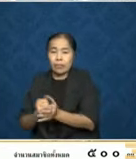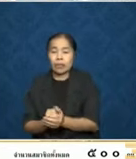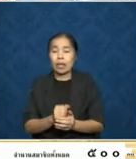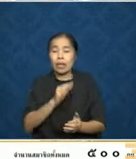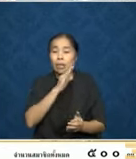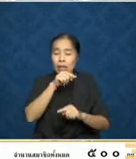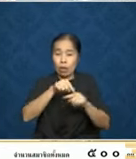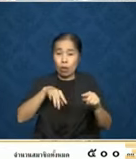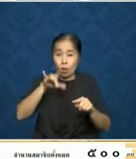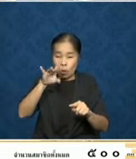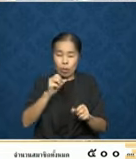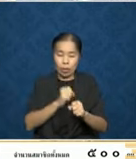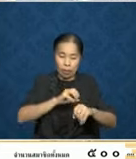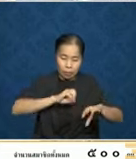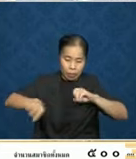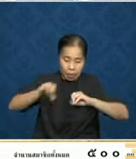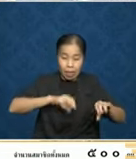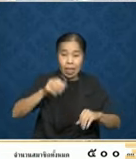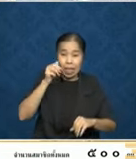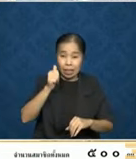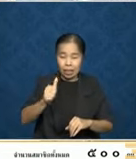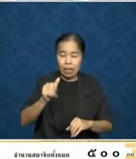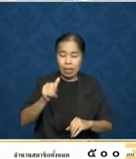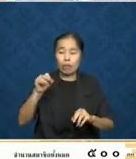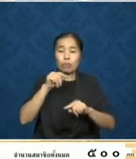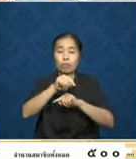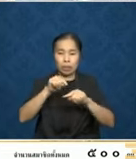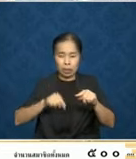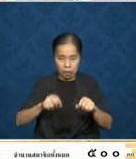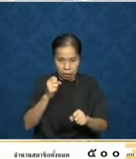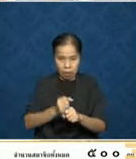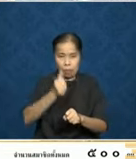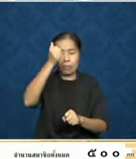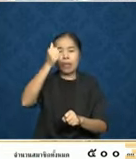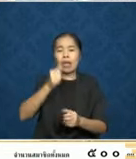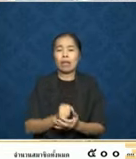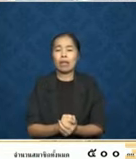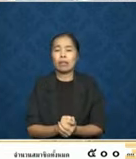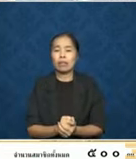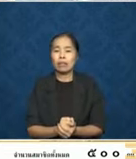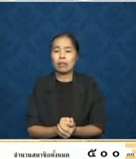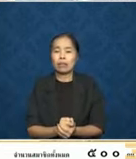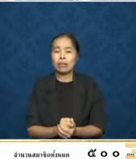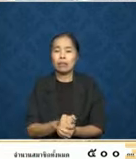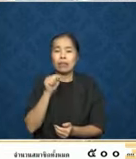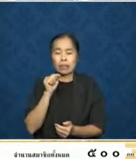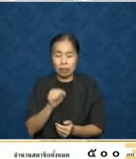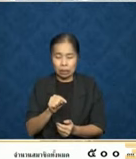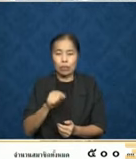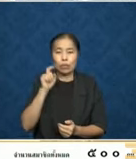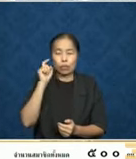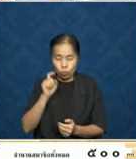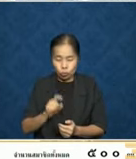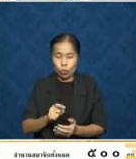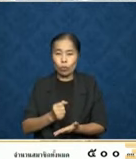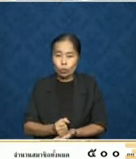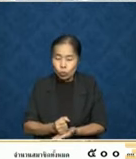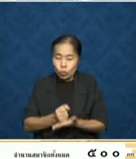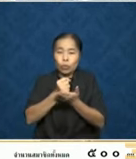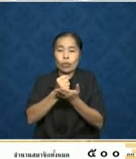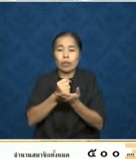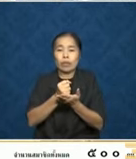าเราคัดแยกดีๆเนี่ย 90% สามารถจะคัดแยกและนำไปใช้ประโยชน์ได้นี่คือสิ่งที่เราจะต้องช่วยกันใน